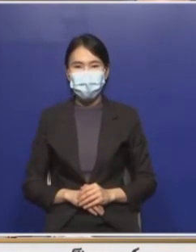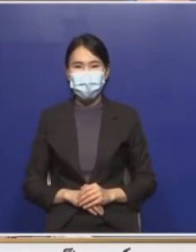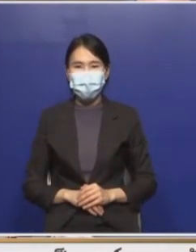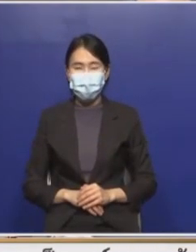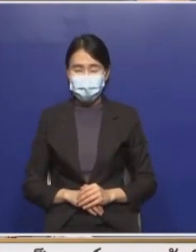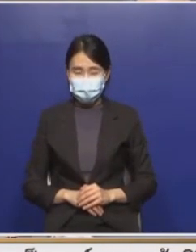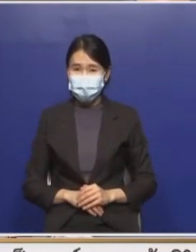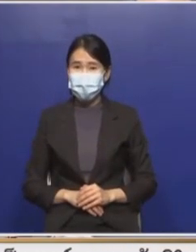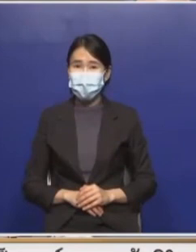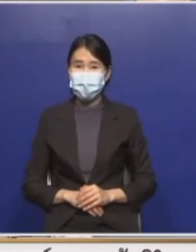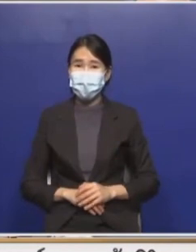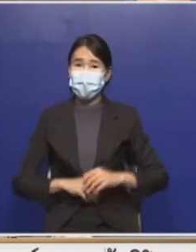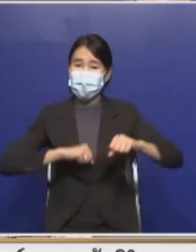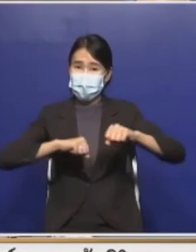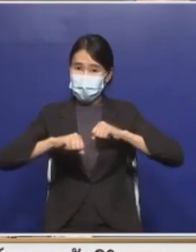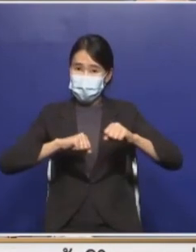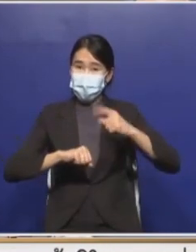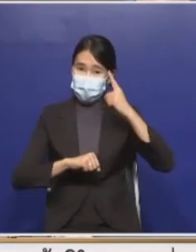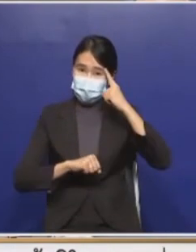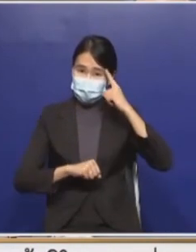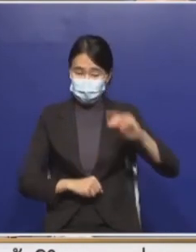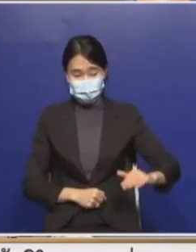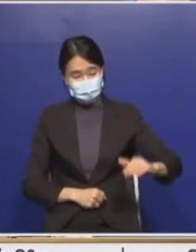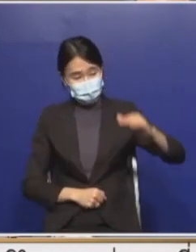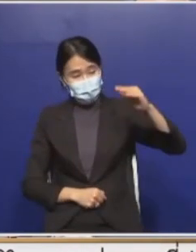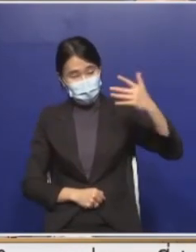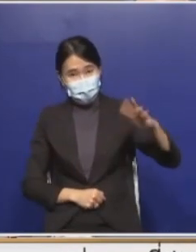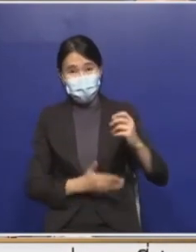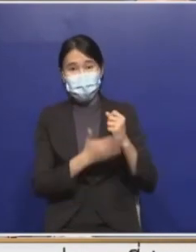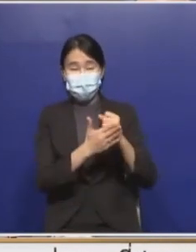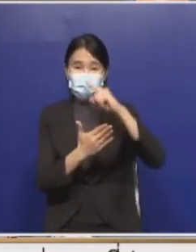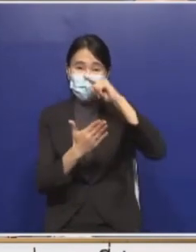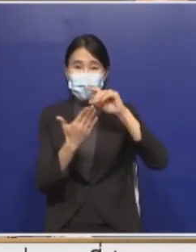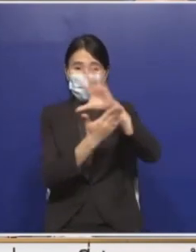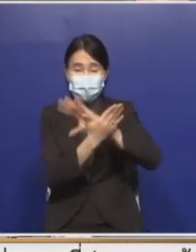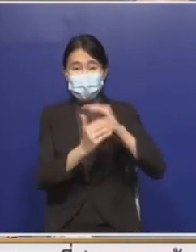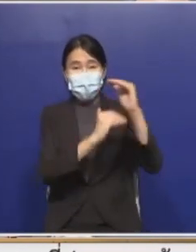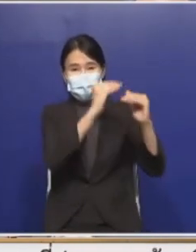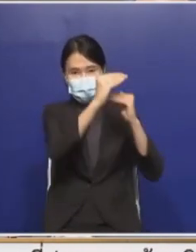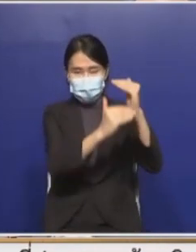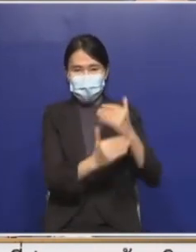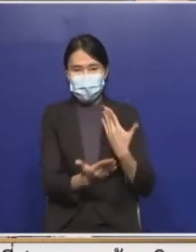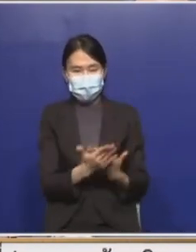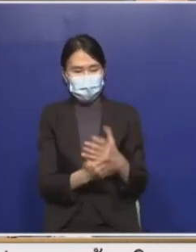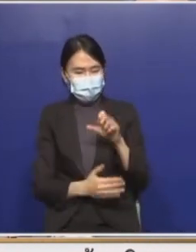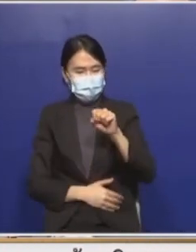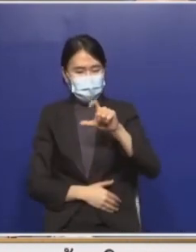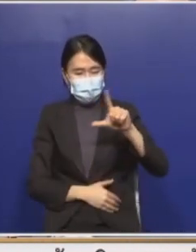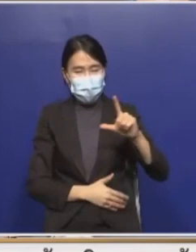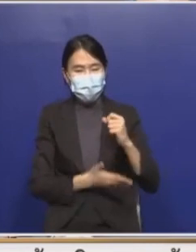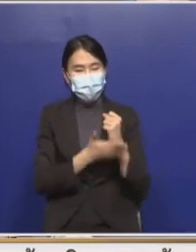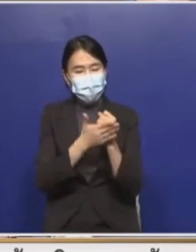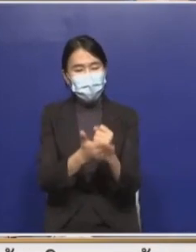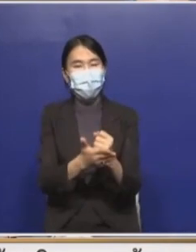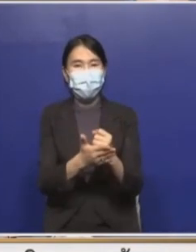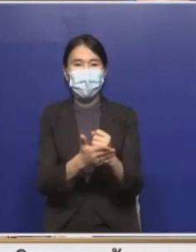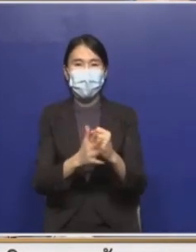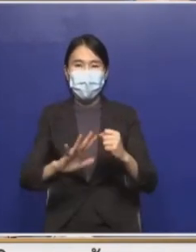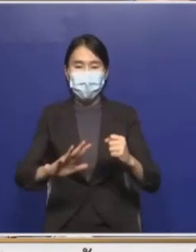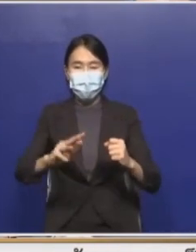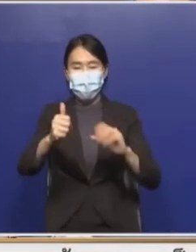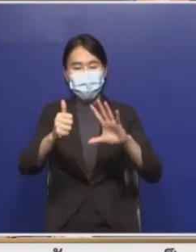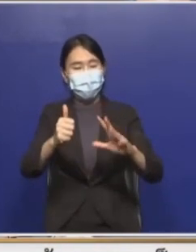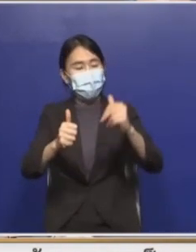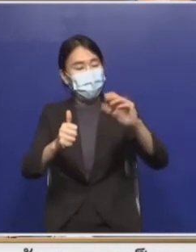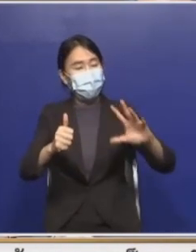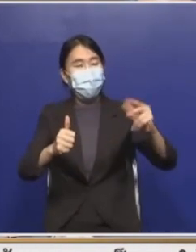านี่คือเยาวชนอนาคตของชาติเงินแสนล้านเยียวยาเขาให้มีความสุขนี่คือคนที่จะสร้างช